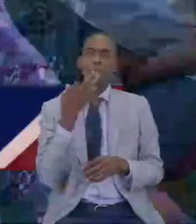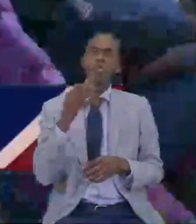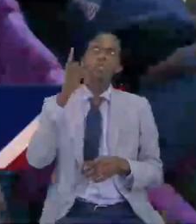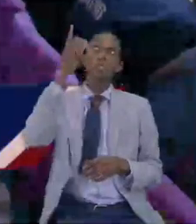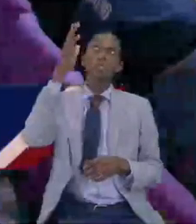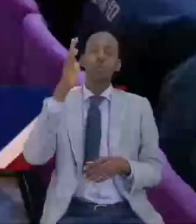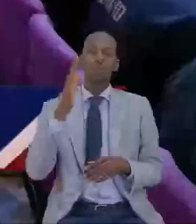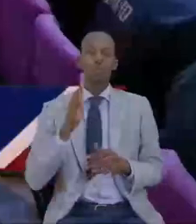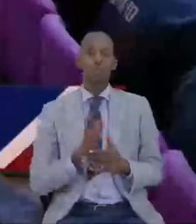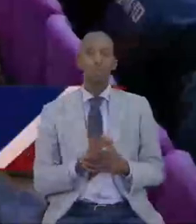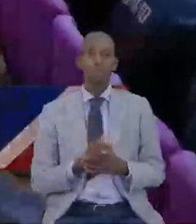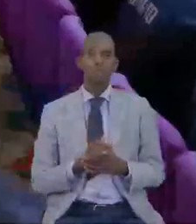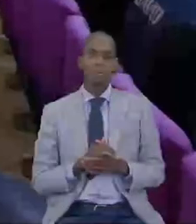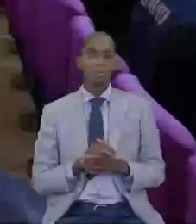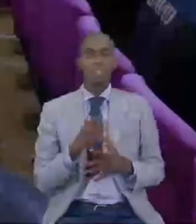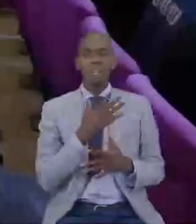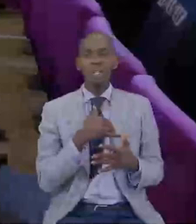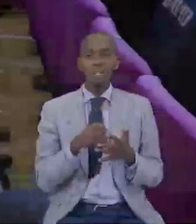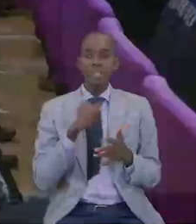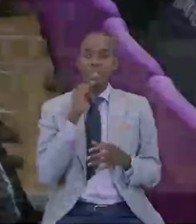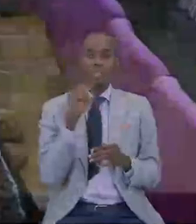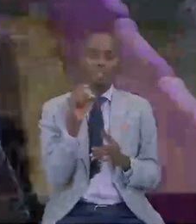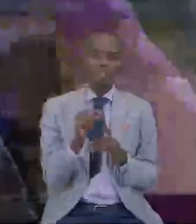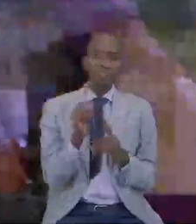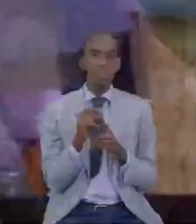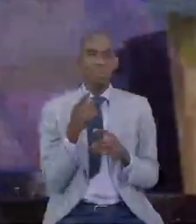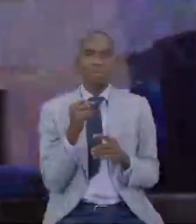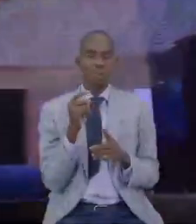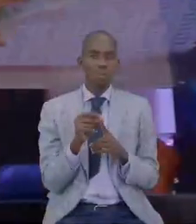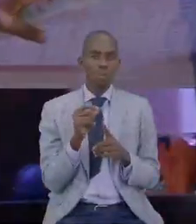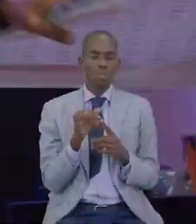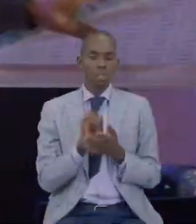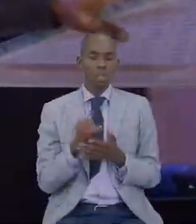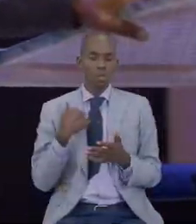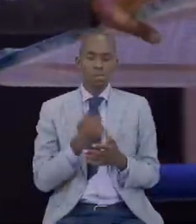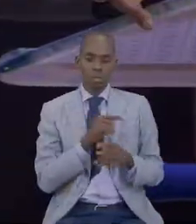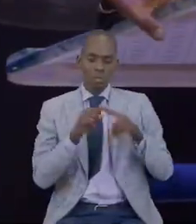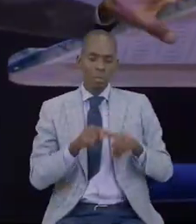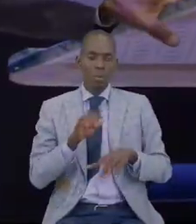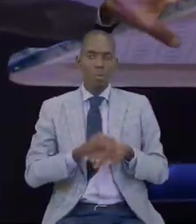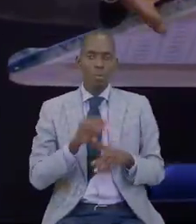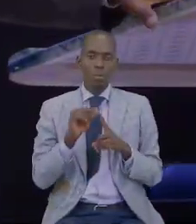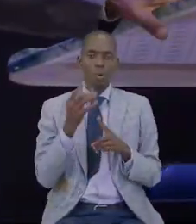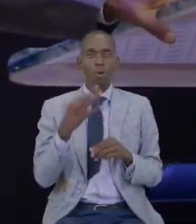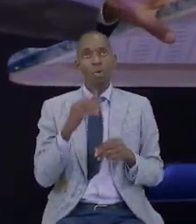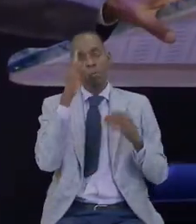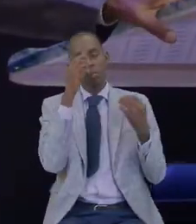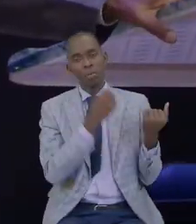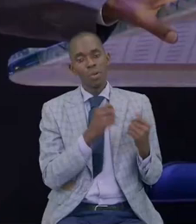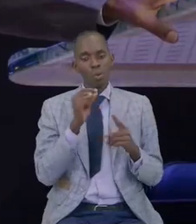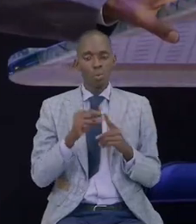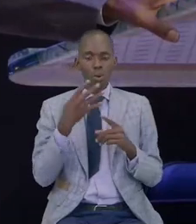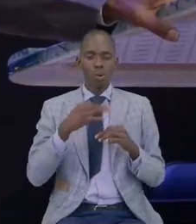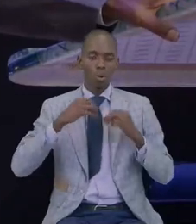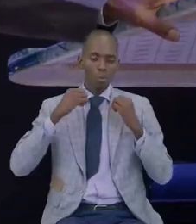Dieu. Et c'est la parole que nous recevons, la parole de foi, la parole de puissance,